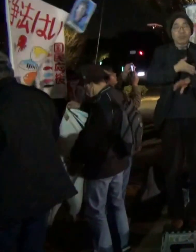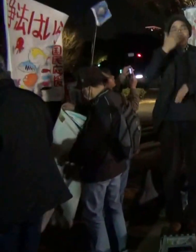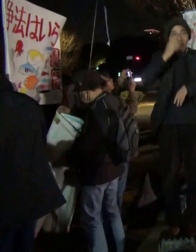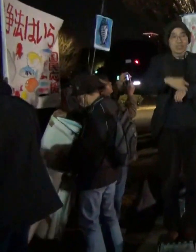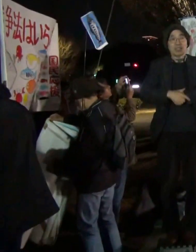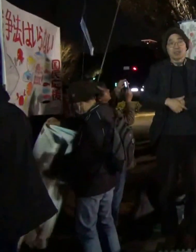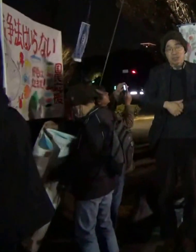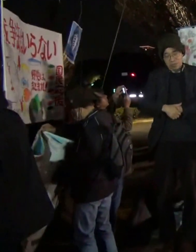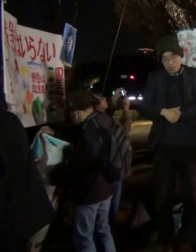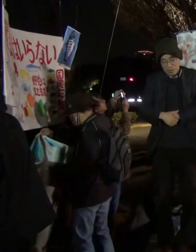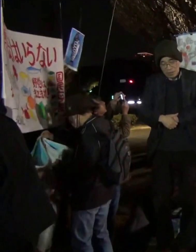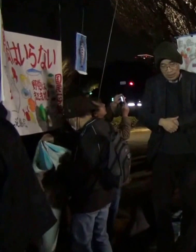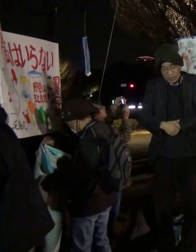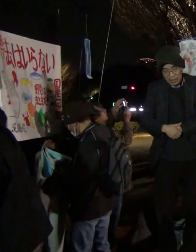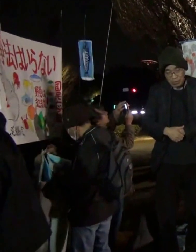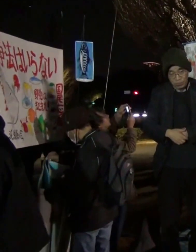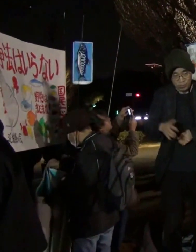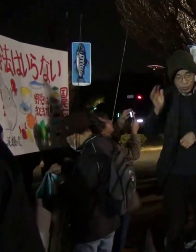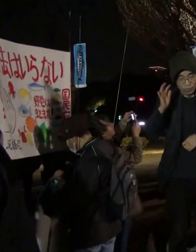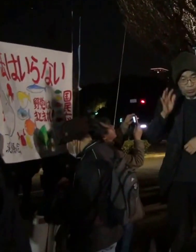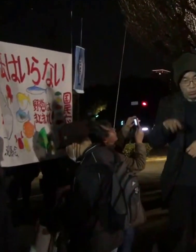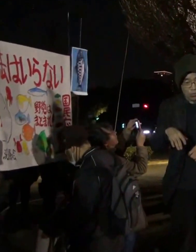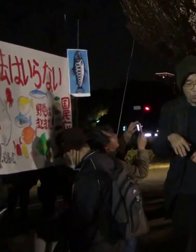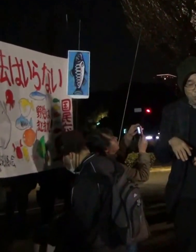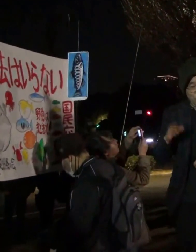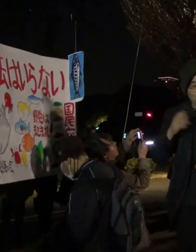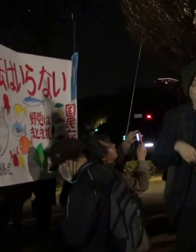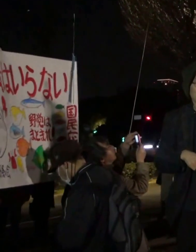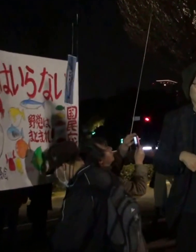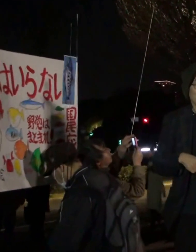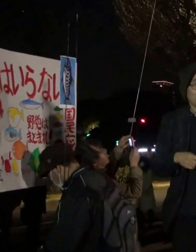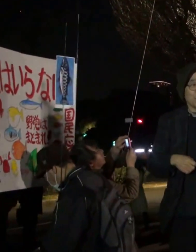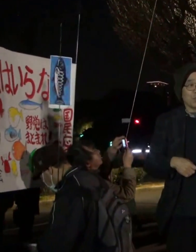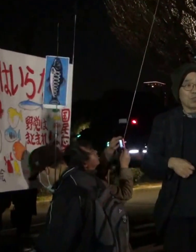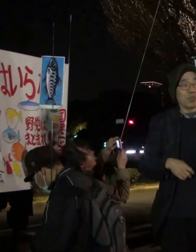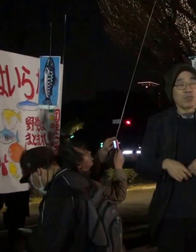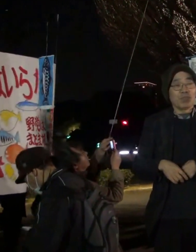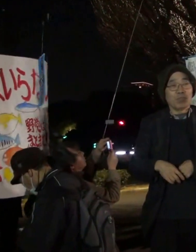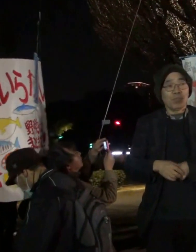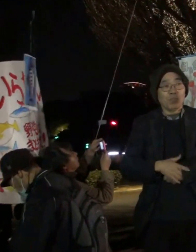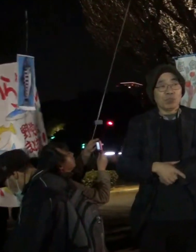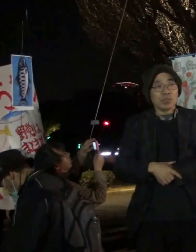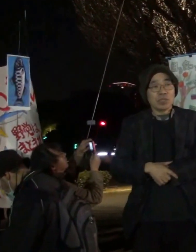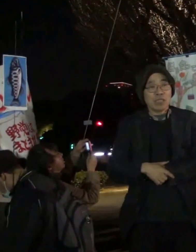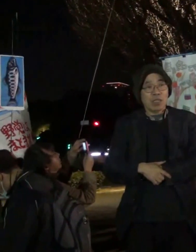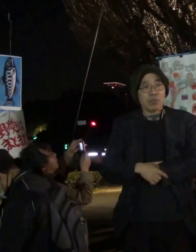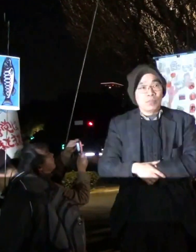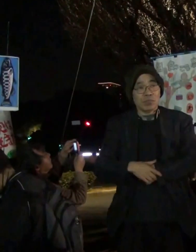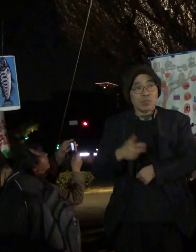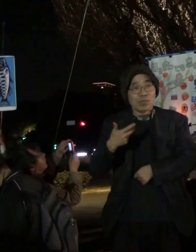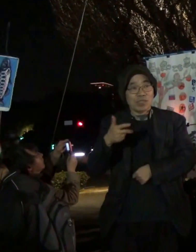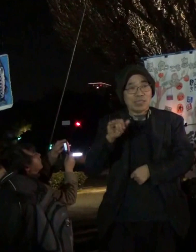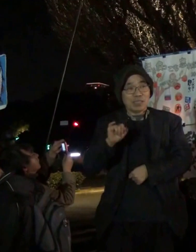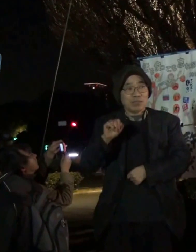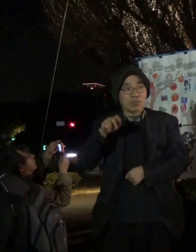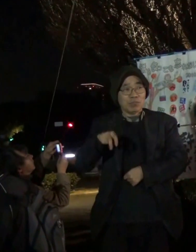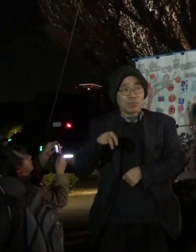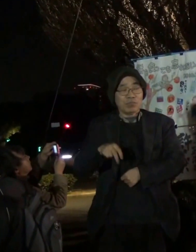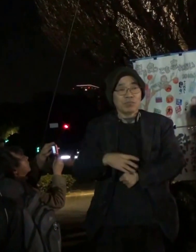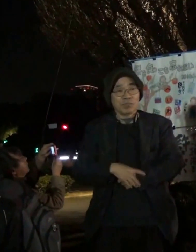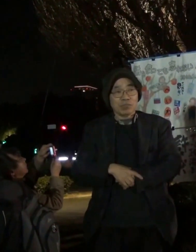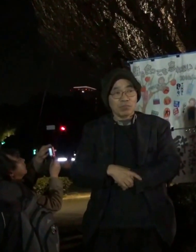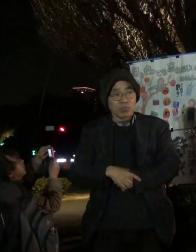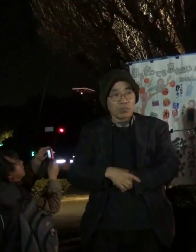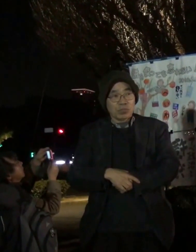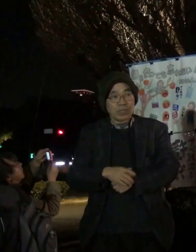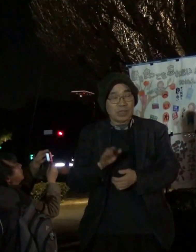ね、有名ドリームっていう曲を歌いたかったんですけどね、あゆかわ、椎名さんって亡くなった、2月10日に亡